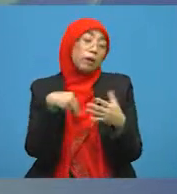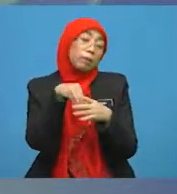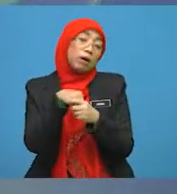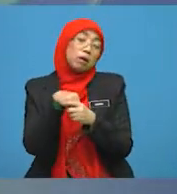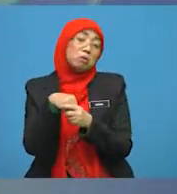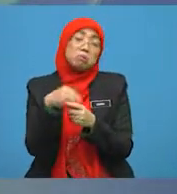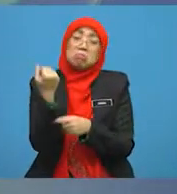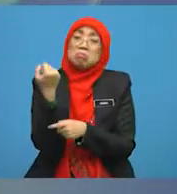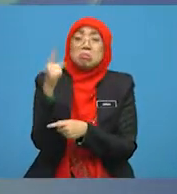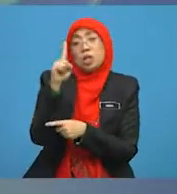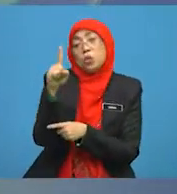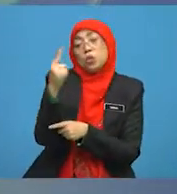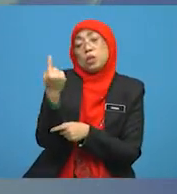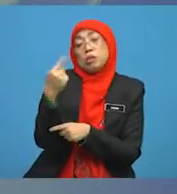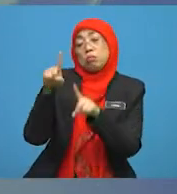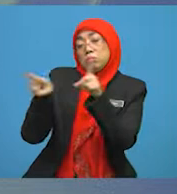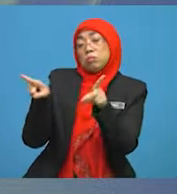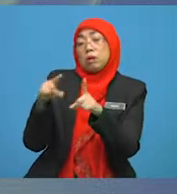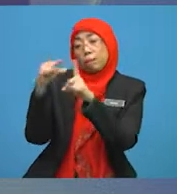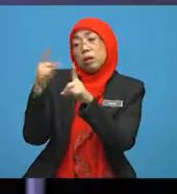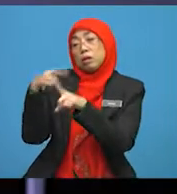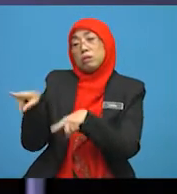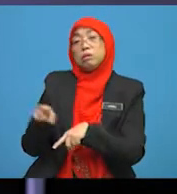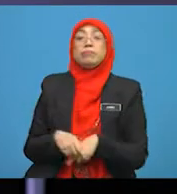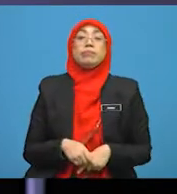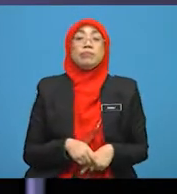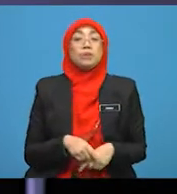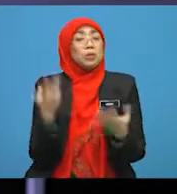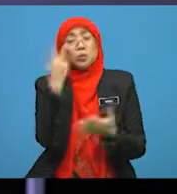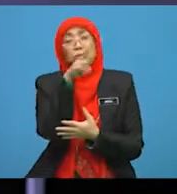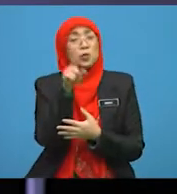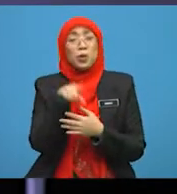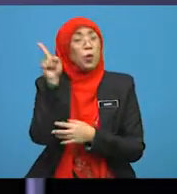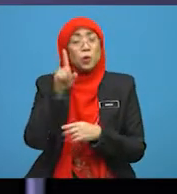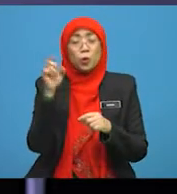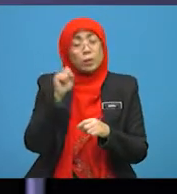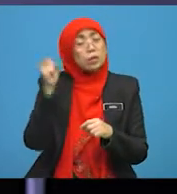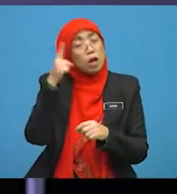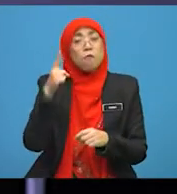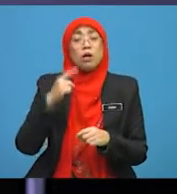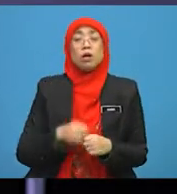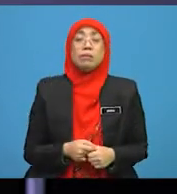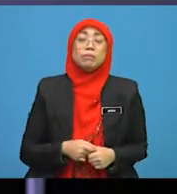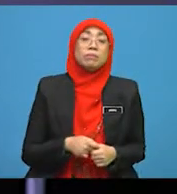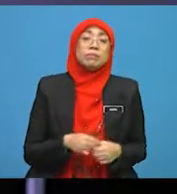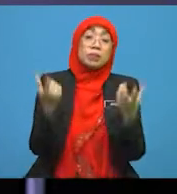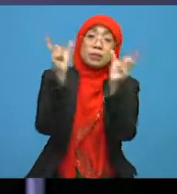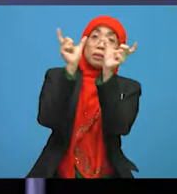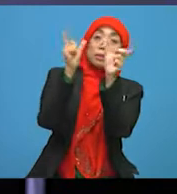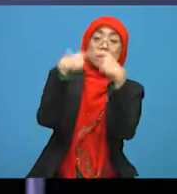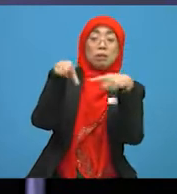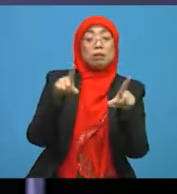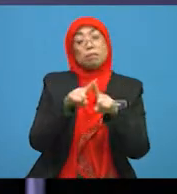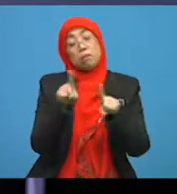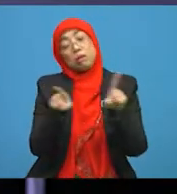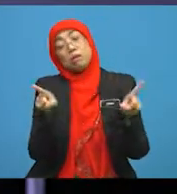tetapi maknanya turut berbeza. Begitulah penjelasan cikgu tentang polisemi ini. Moga-moga